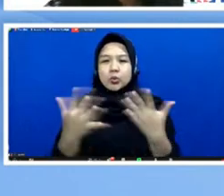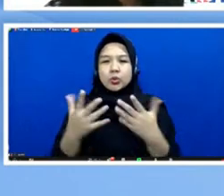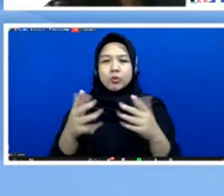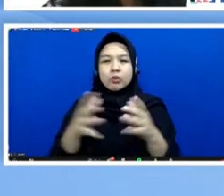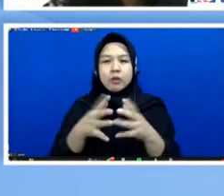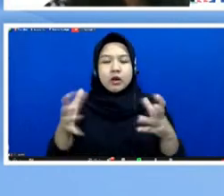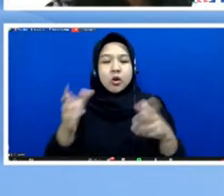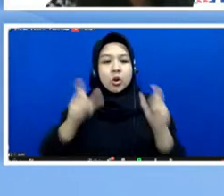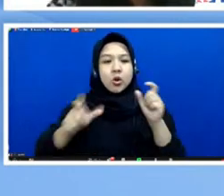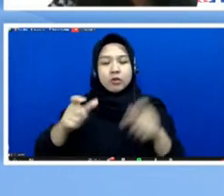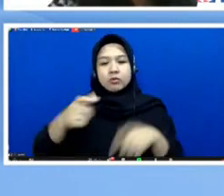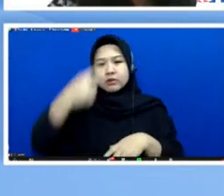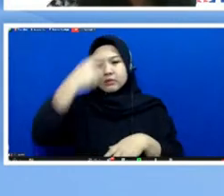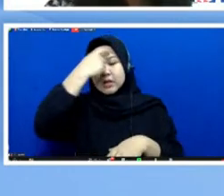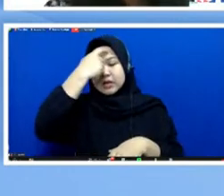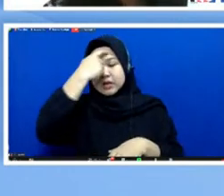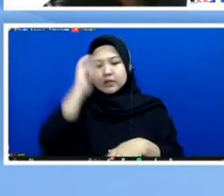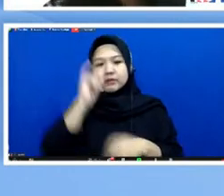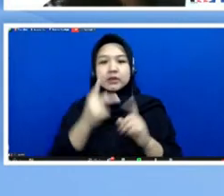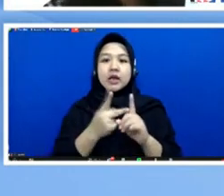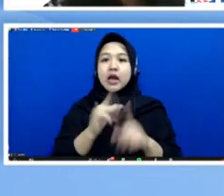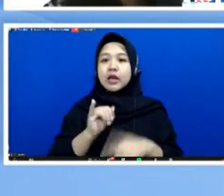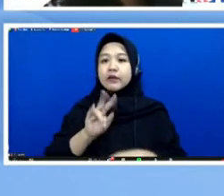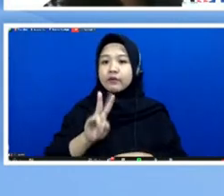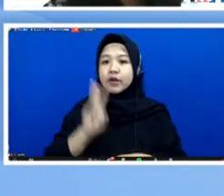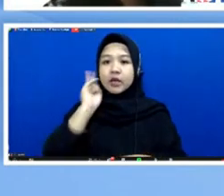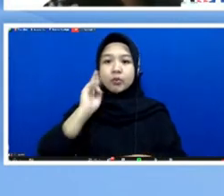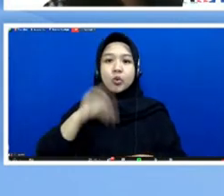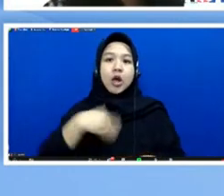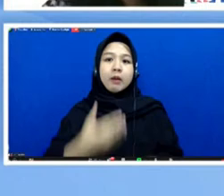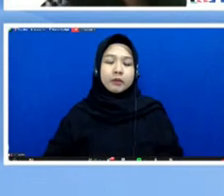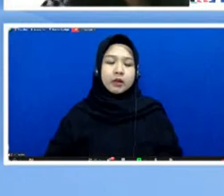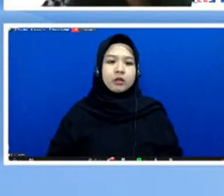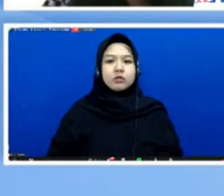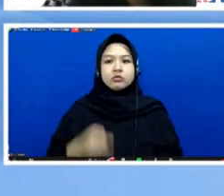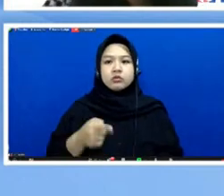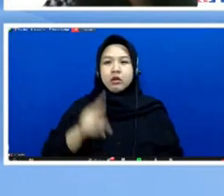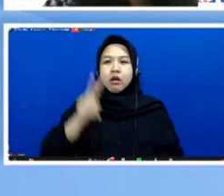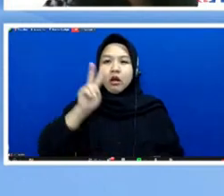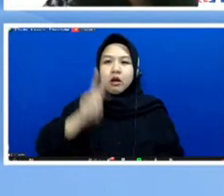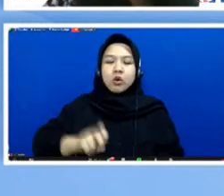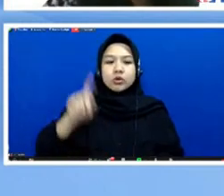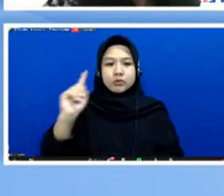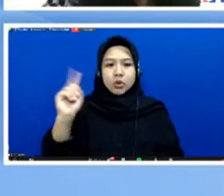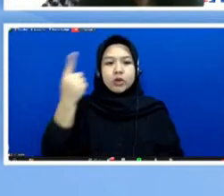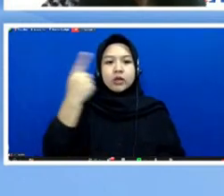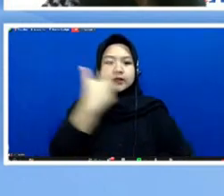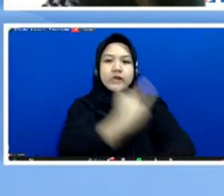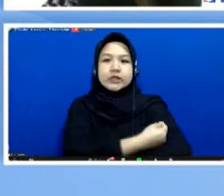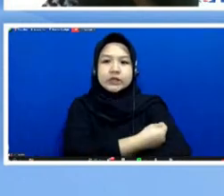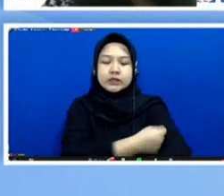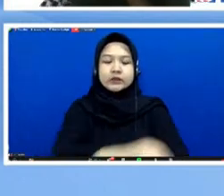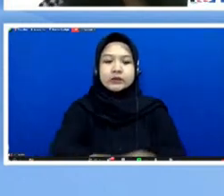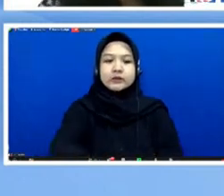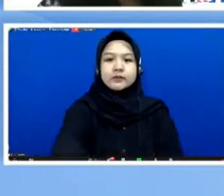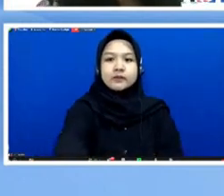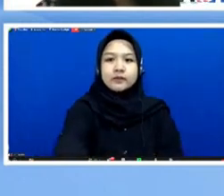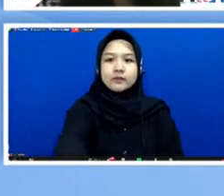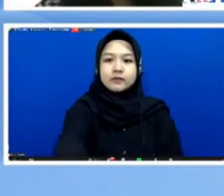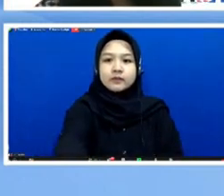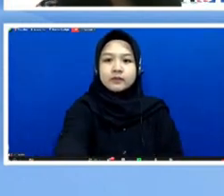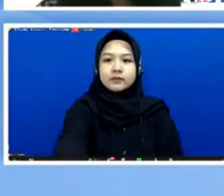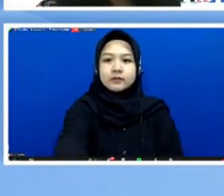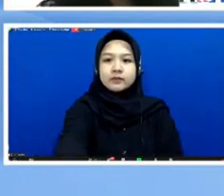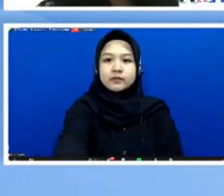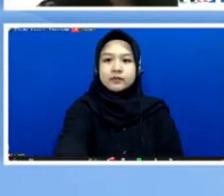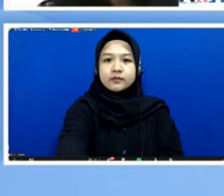penyakit komorbid tertentu seperti HIV, ibu hamil misalnya, itu juga harus menjadi prioritas vaksinasi. Selain